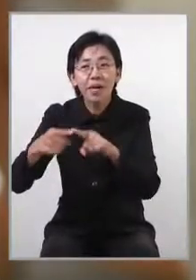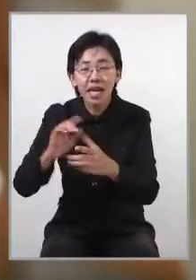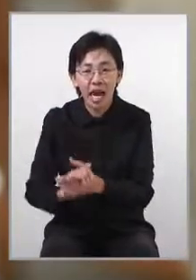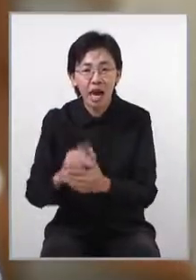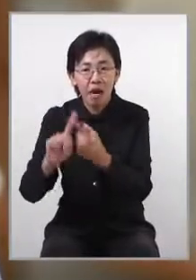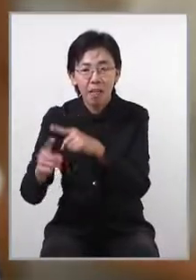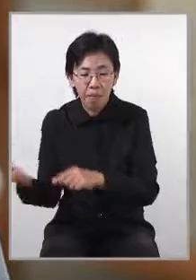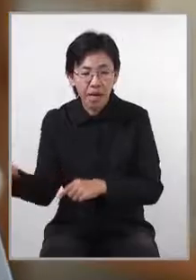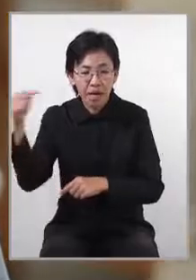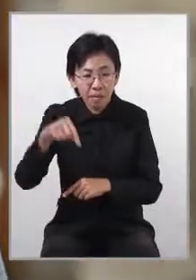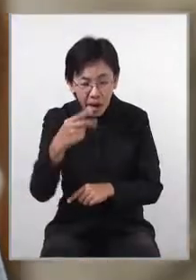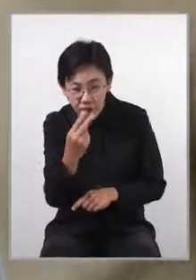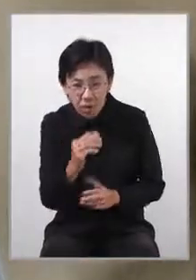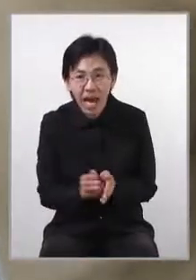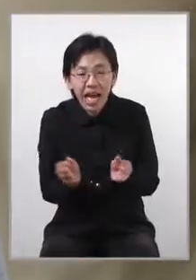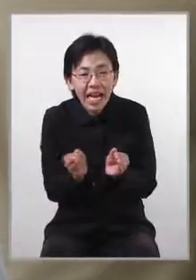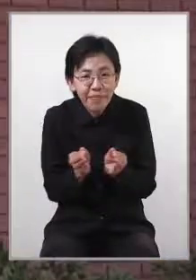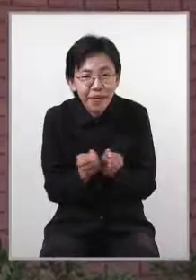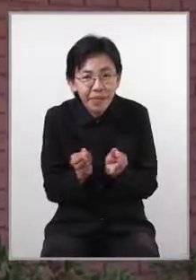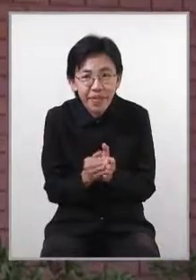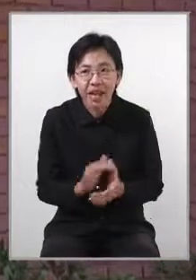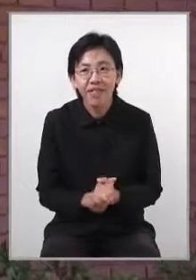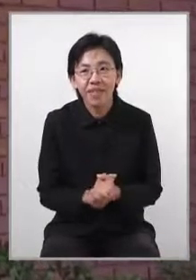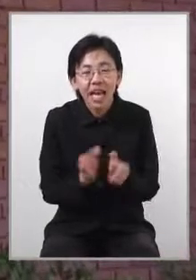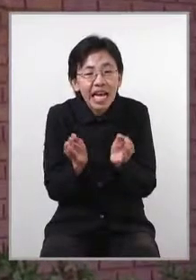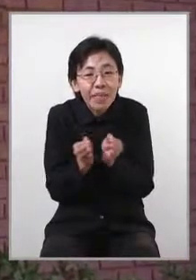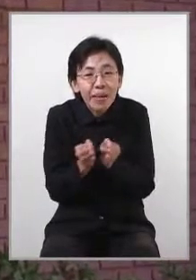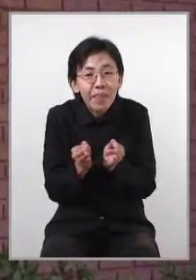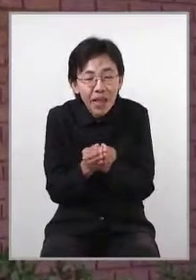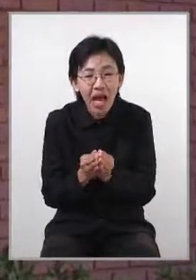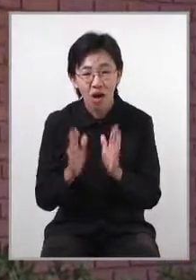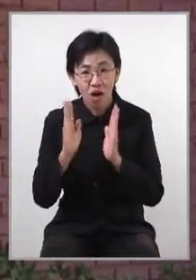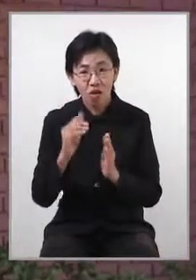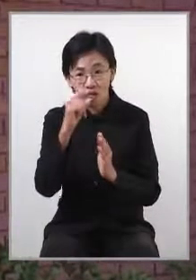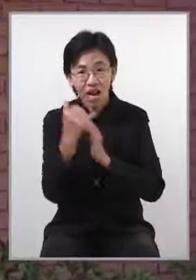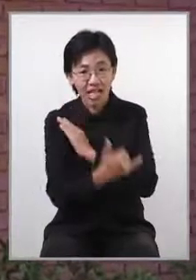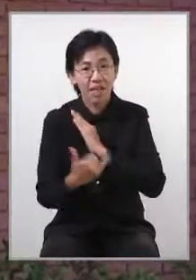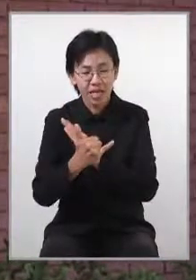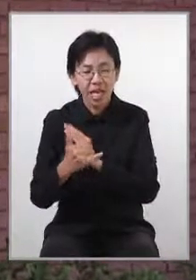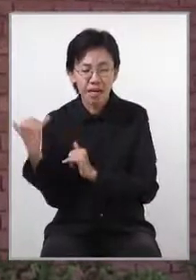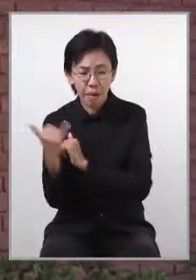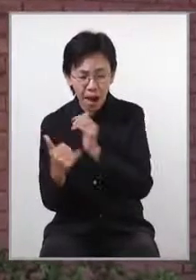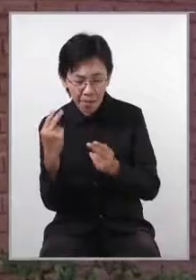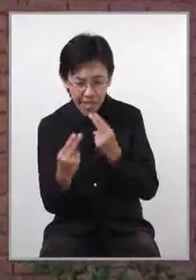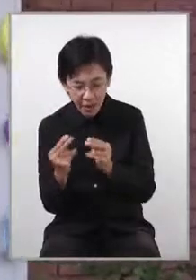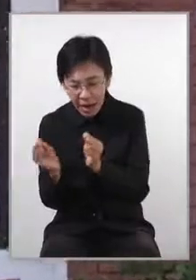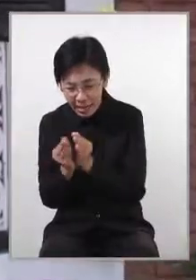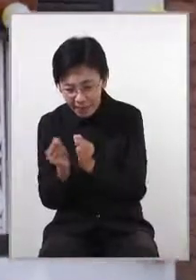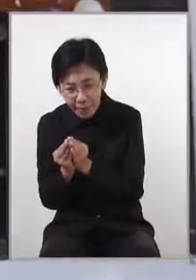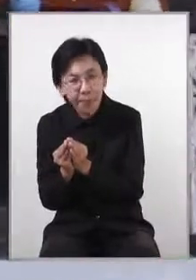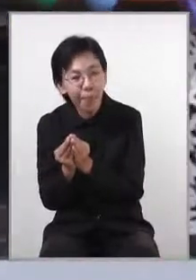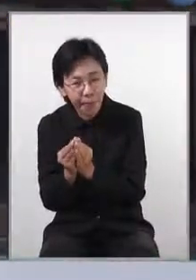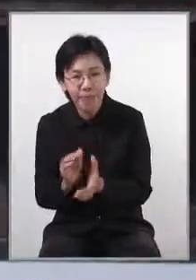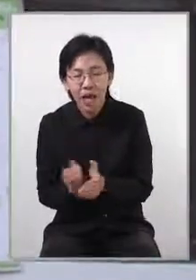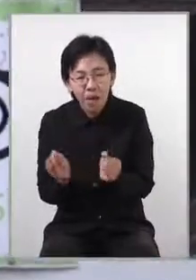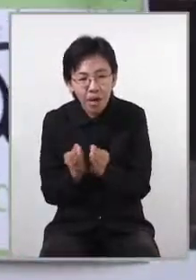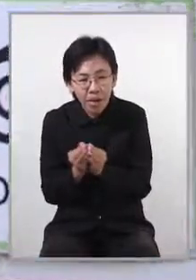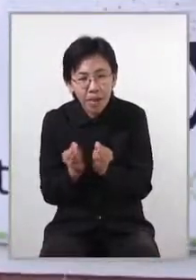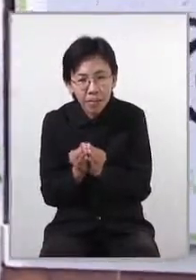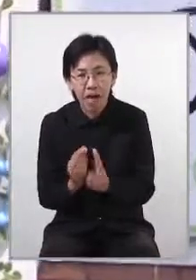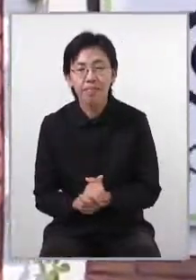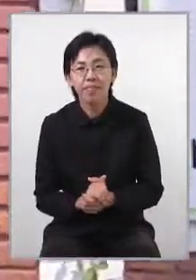าเที่ยวเขาก็ให้คะแนนเป็นคะแนนเขาให้กันนะฮะจากนักท่องเที่ยวเป็นชาวต่างประเทศแล้วในสุดผมก็มา